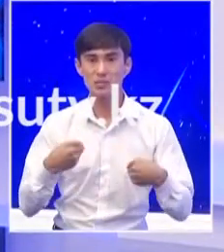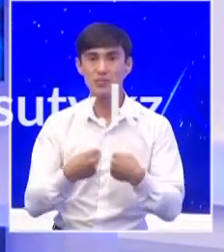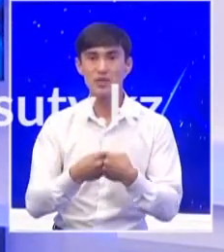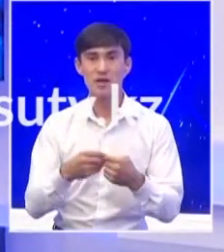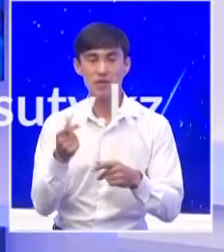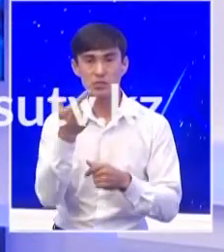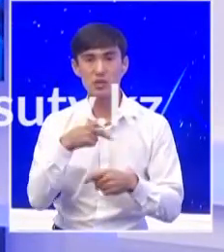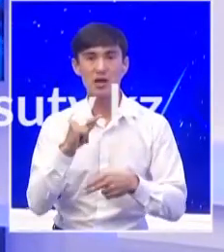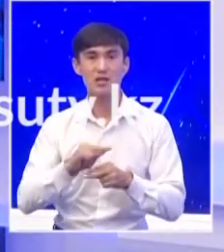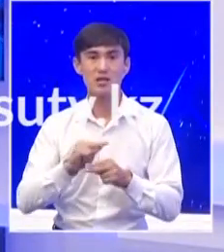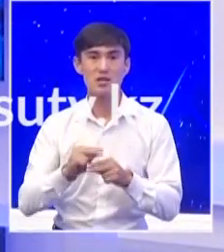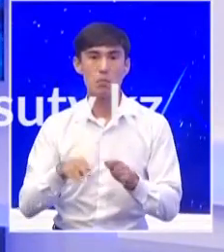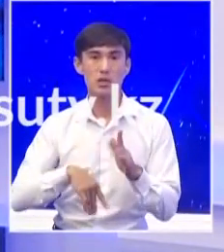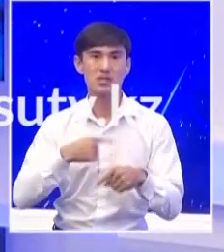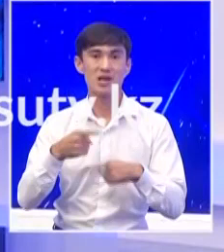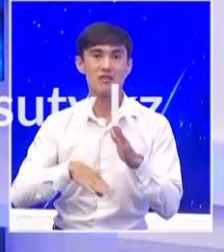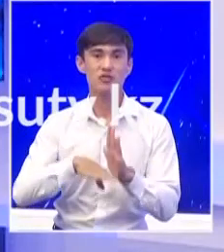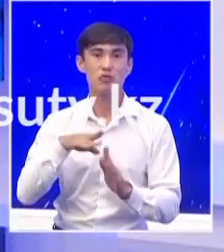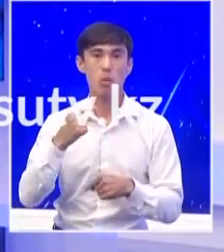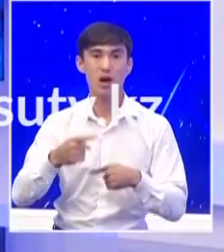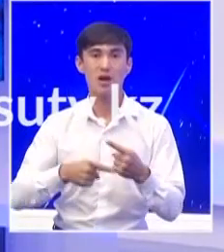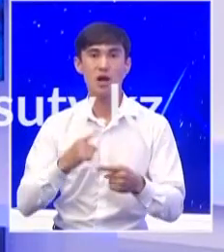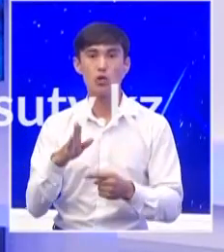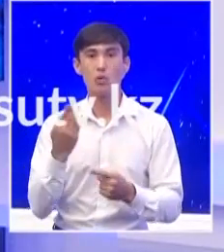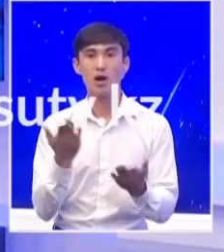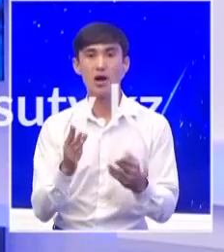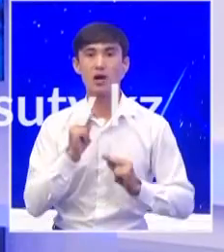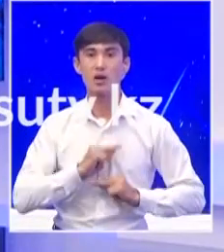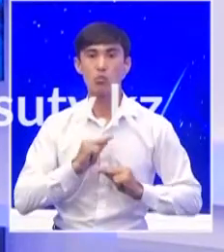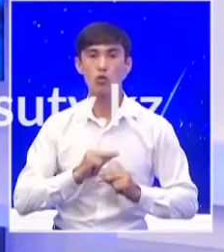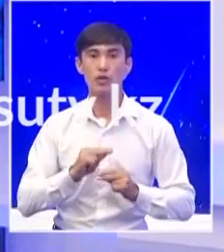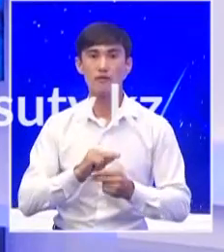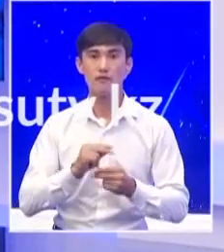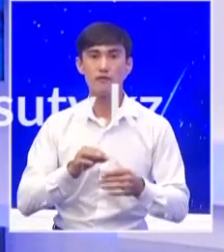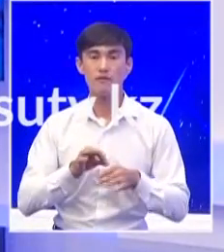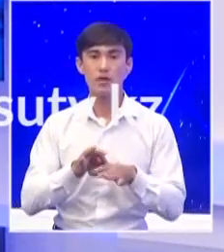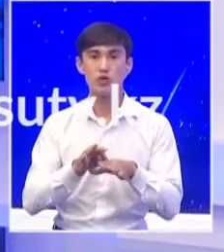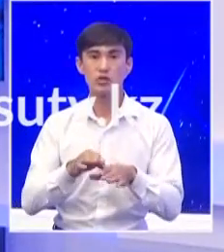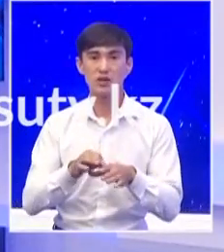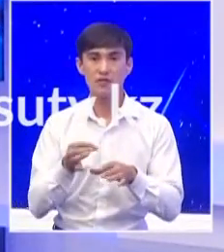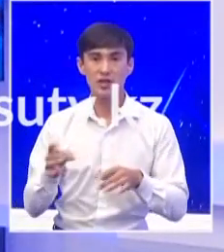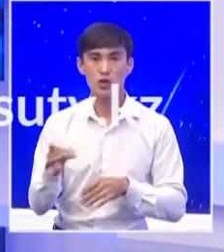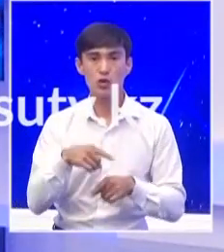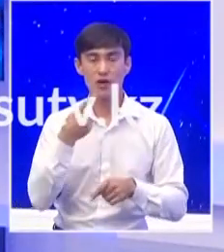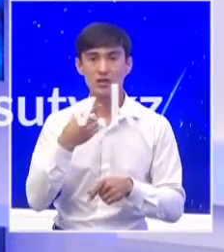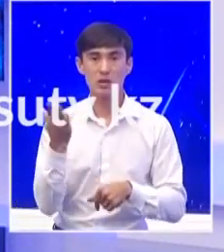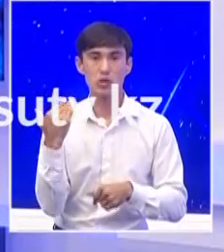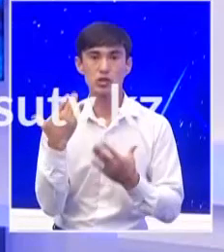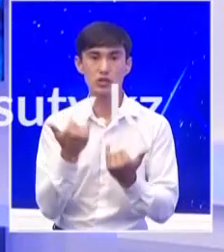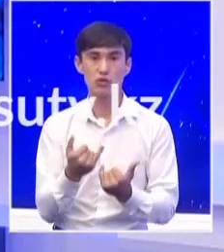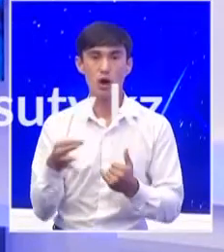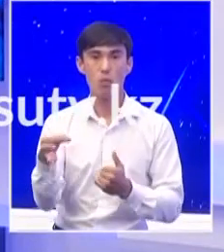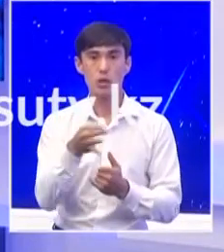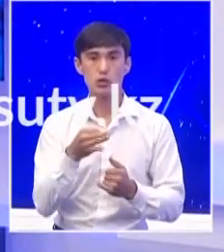и воспитание подрастающего поколения. О том, какая именно работа ведется в регионах, говорилось на прошедшем сегодня